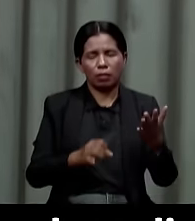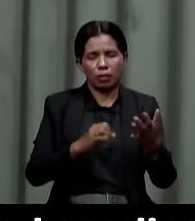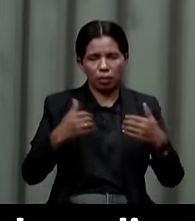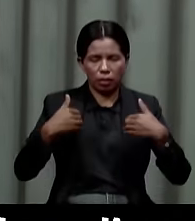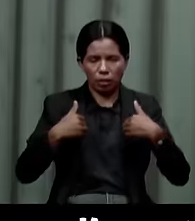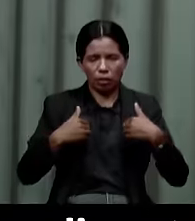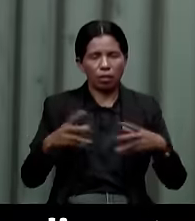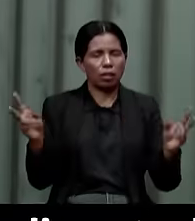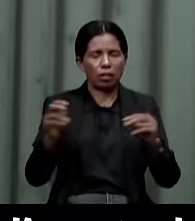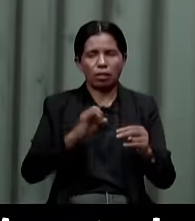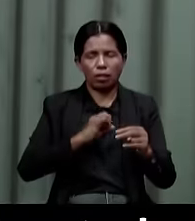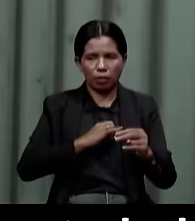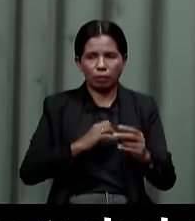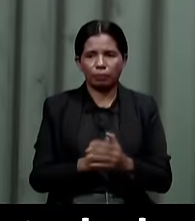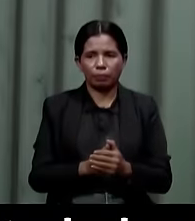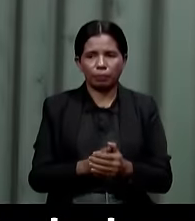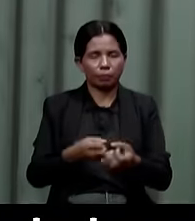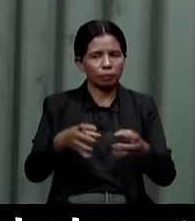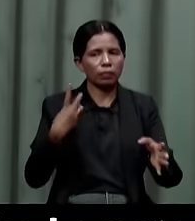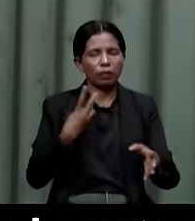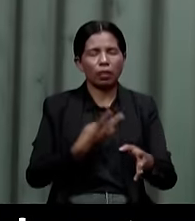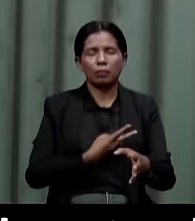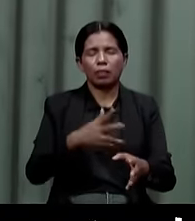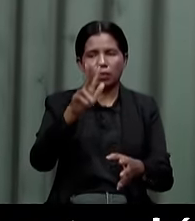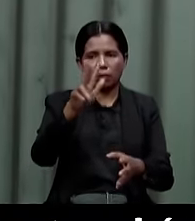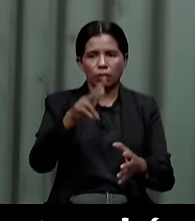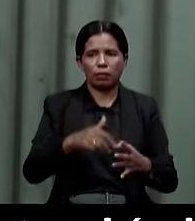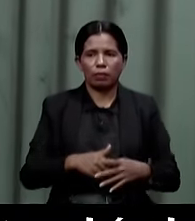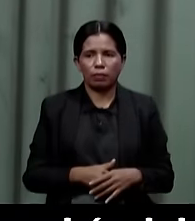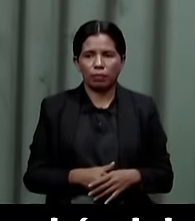am simude sa gora pai homai husi kalam ni tolu